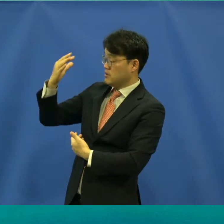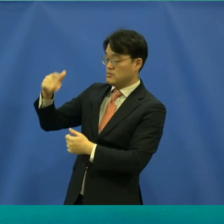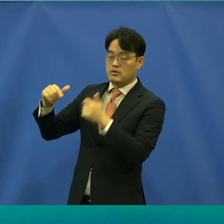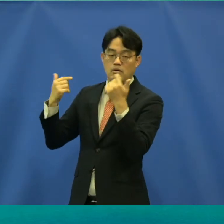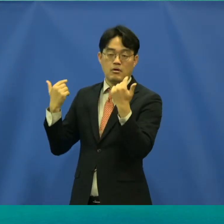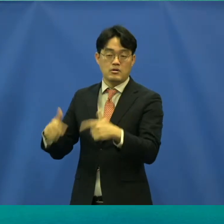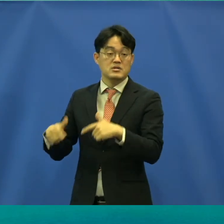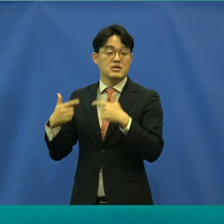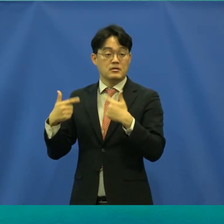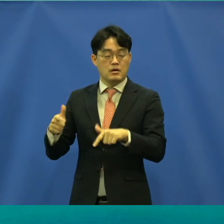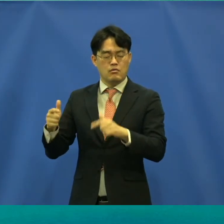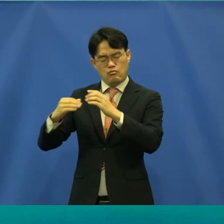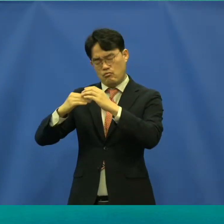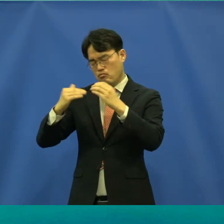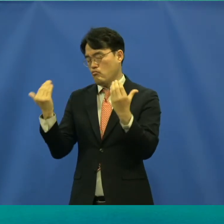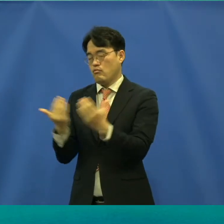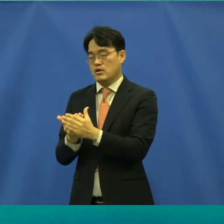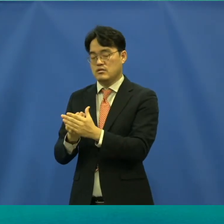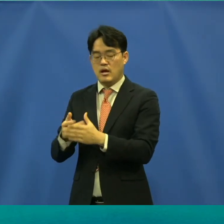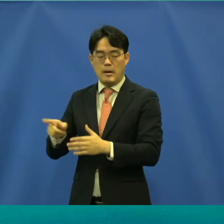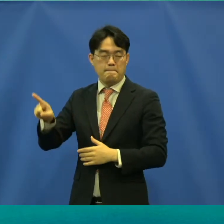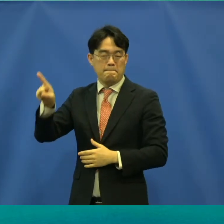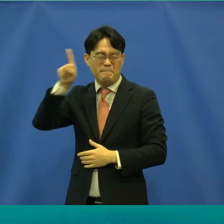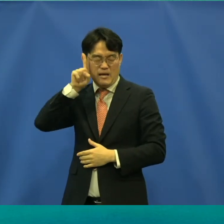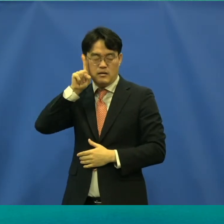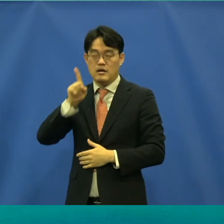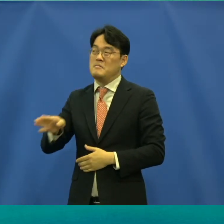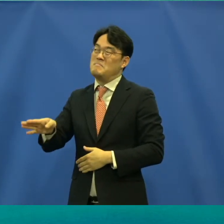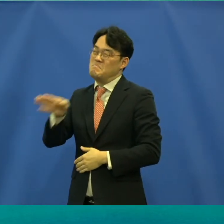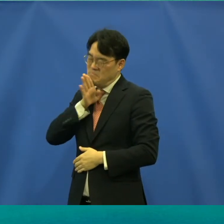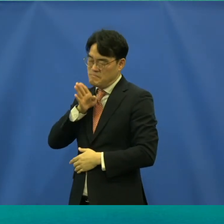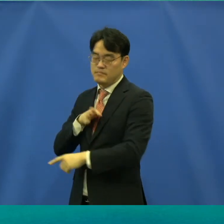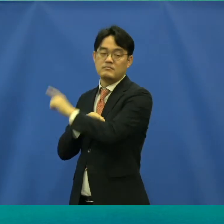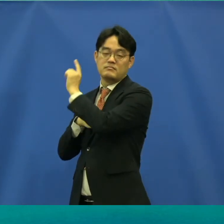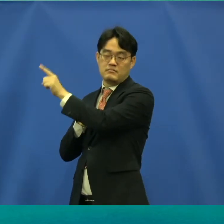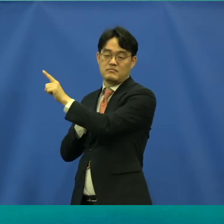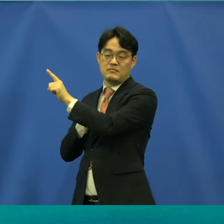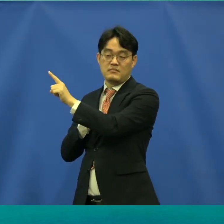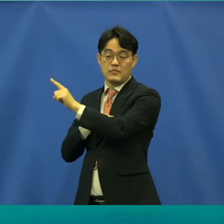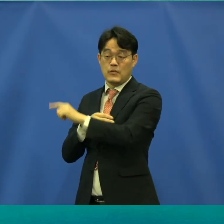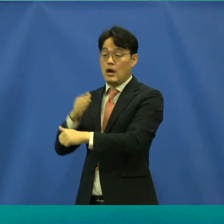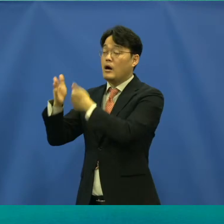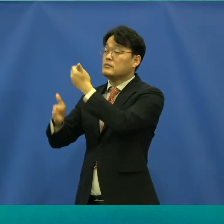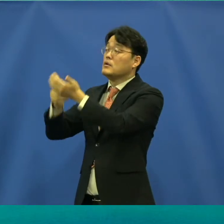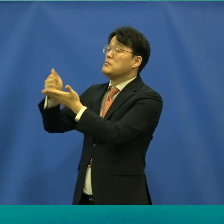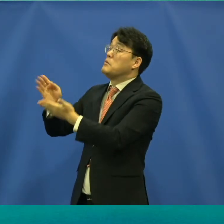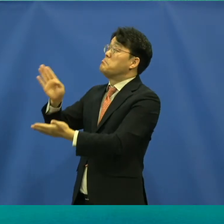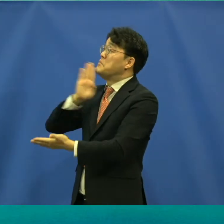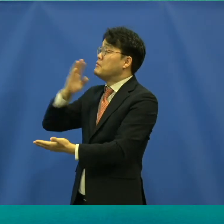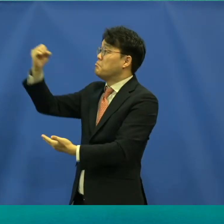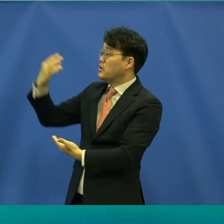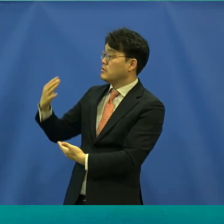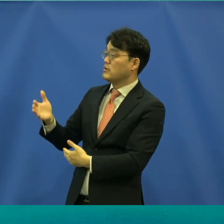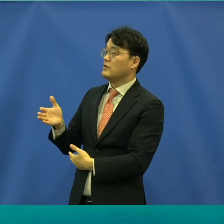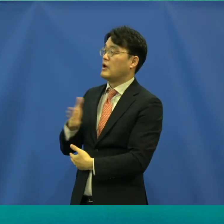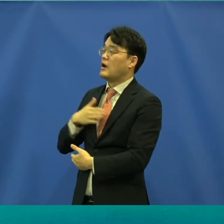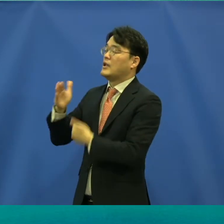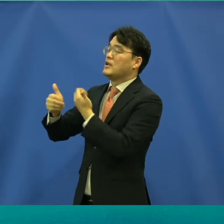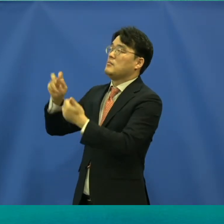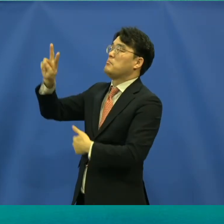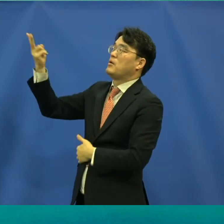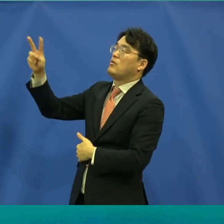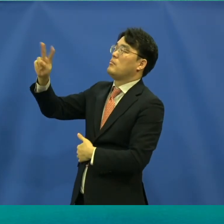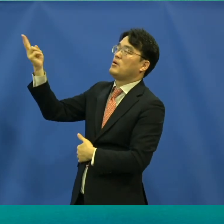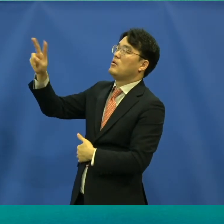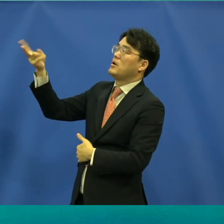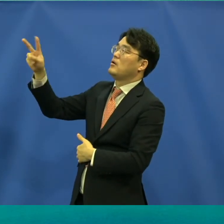하나님의 말씀이 들려질 때 언짢게 들려진다면 내가 바뀌어야지 하나님의 말씀을 바꾸려서는 안 됩니다. 여러분, 수학 문제를 풀 때 문제가